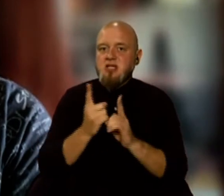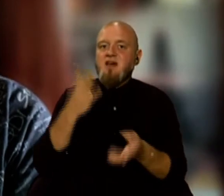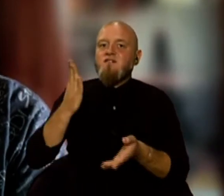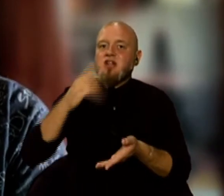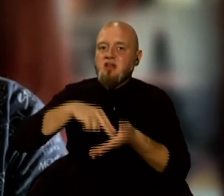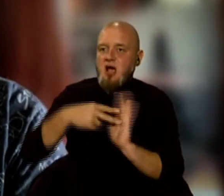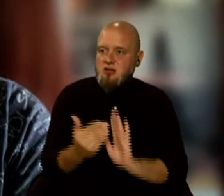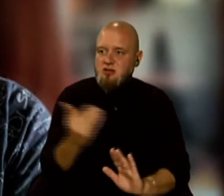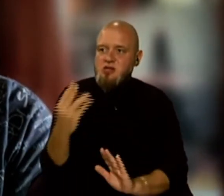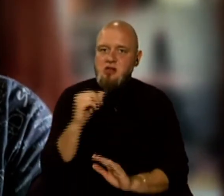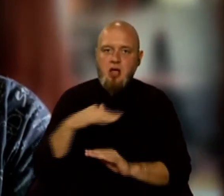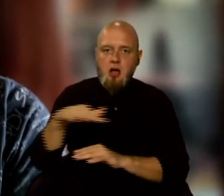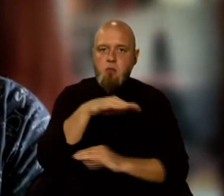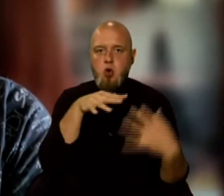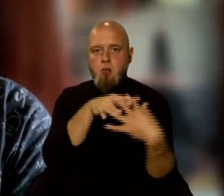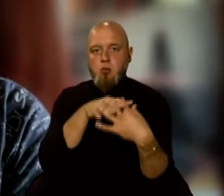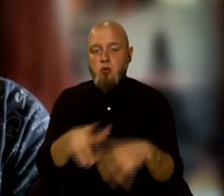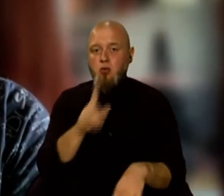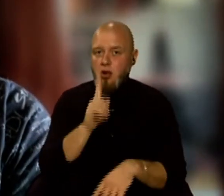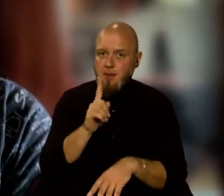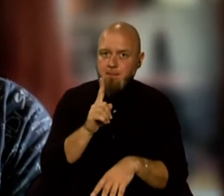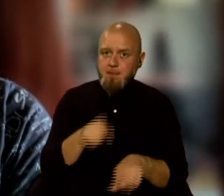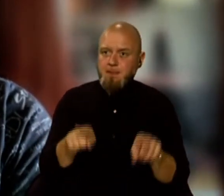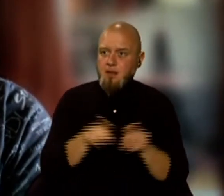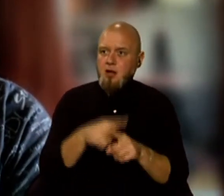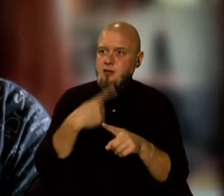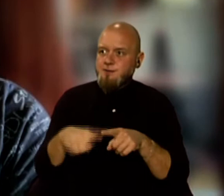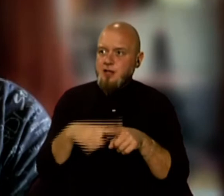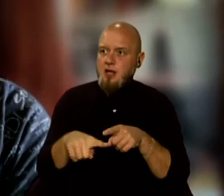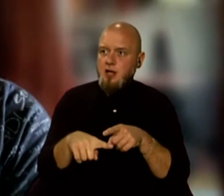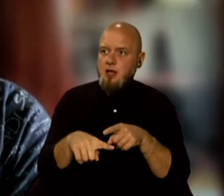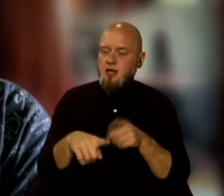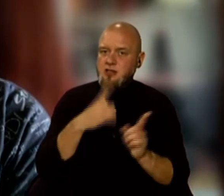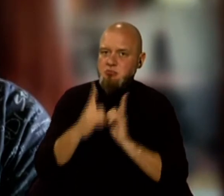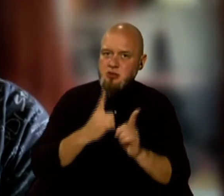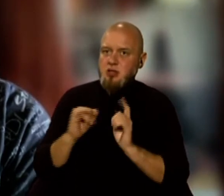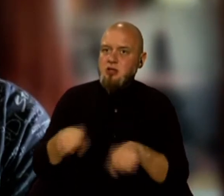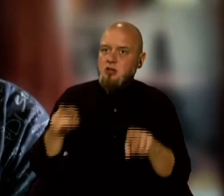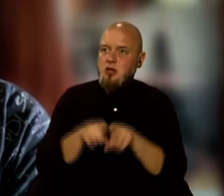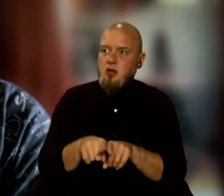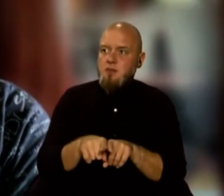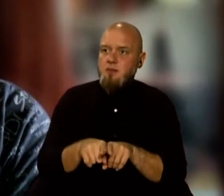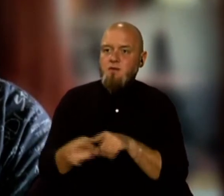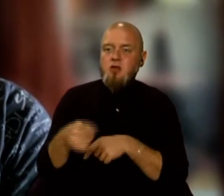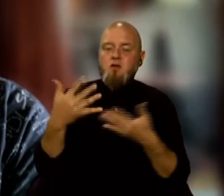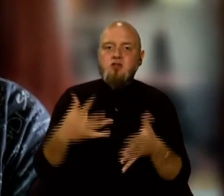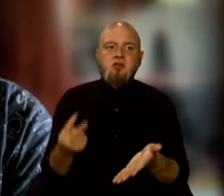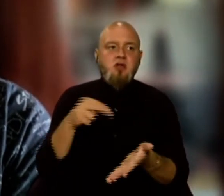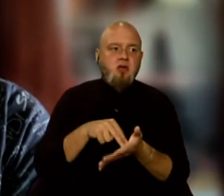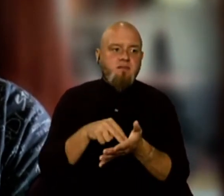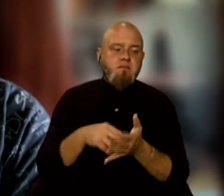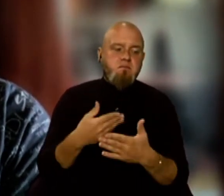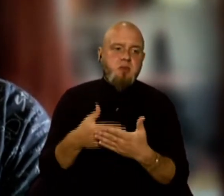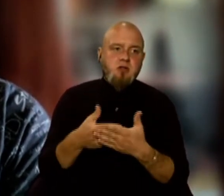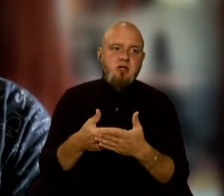тактиці на полі бою. Але таке швидка зміна, і така вона вже стає